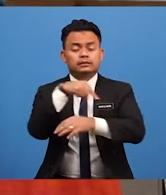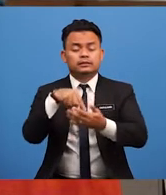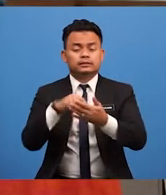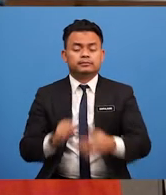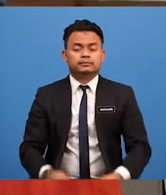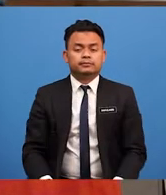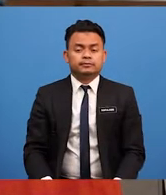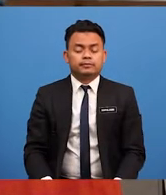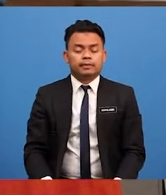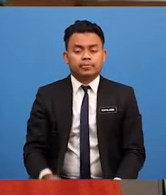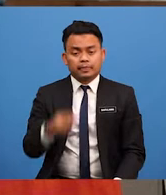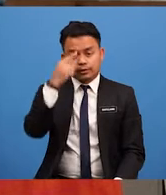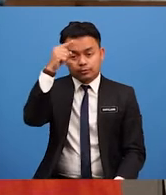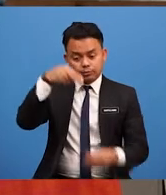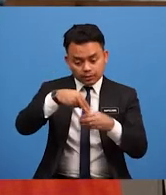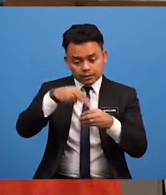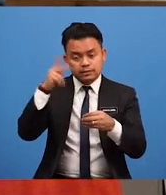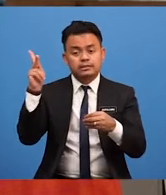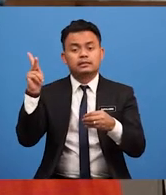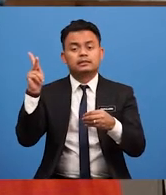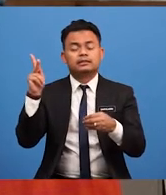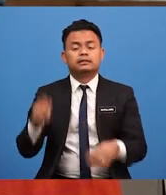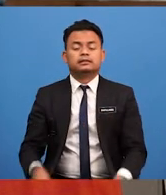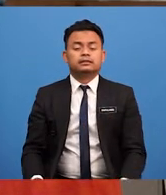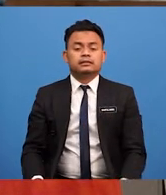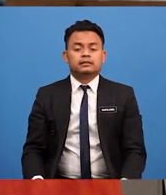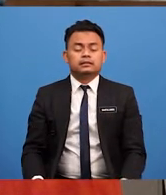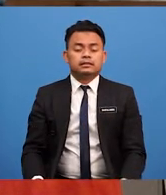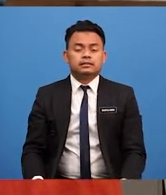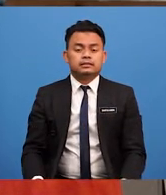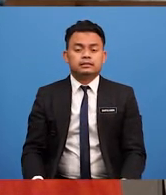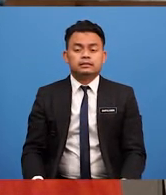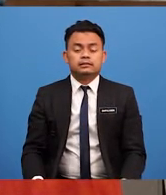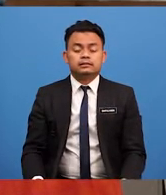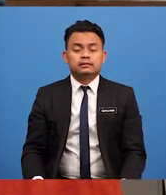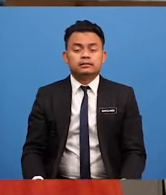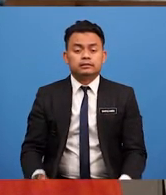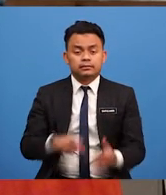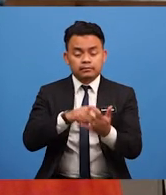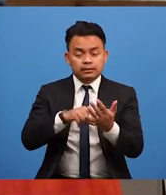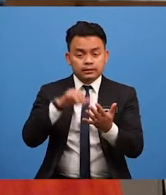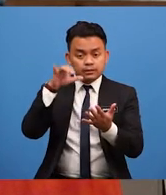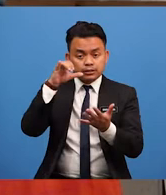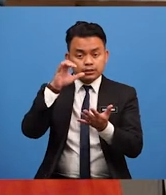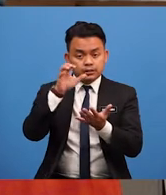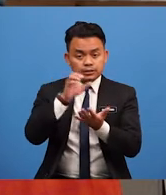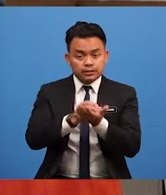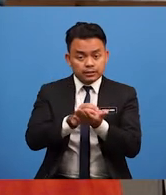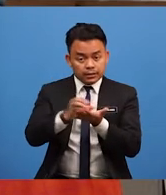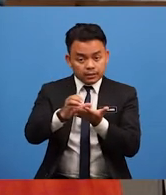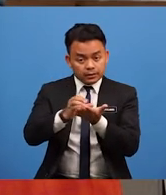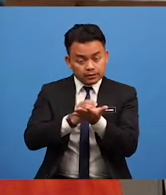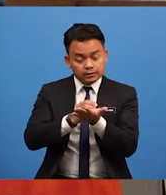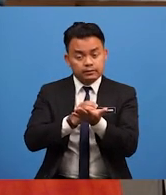Bagi menghasilkan karya batik cetak, pes warna memainkan peranan yang sangat penting